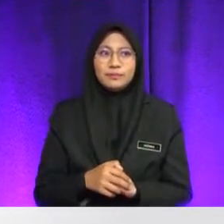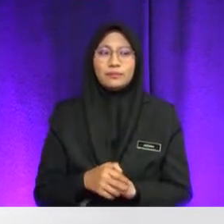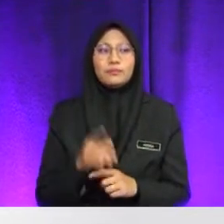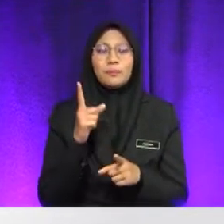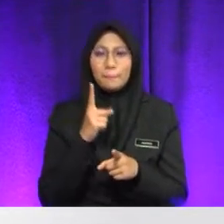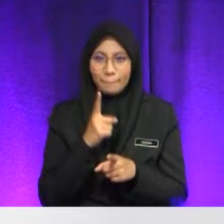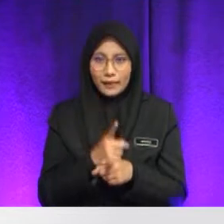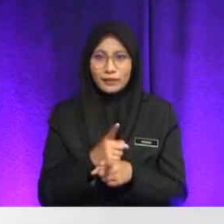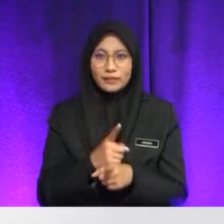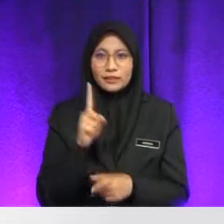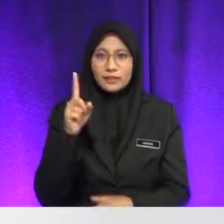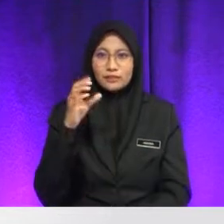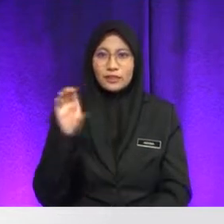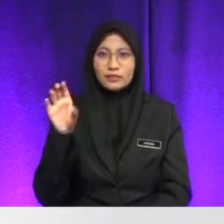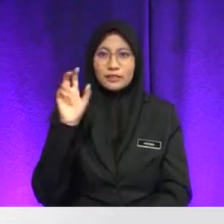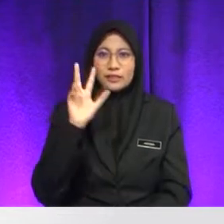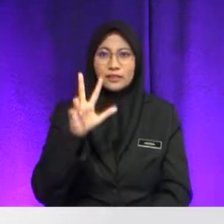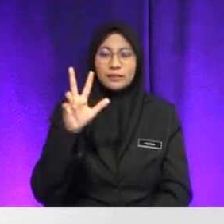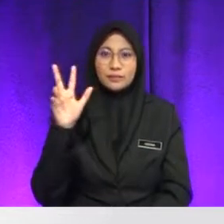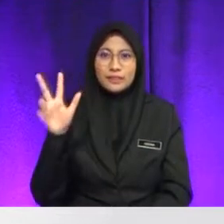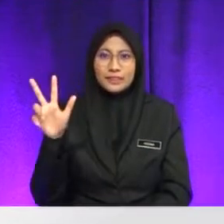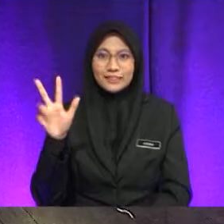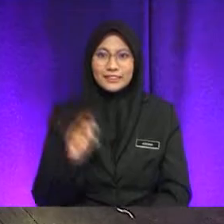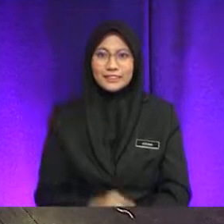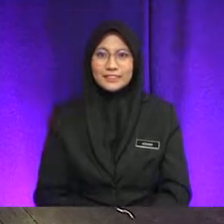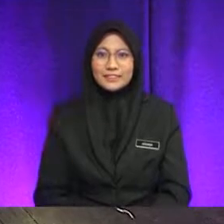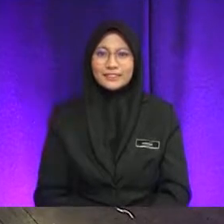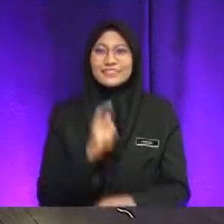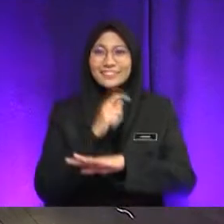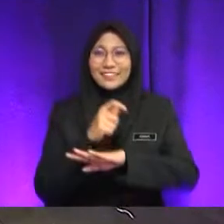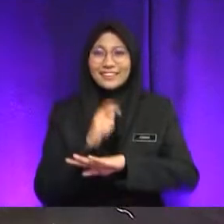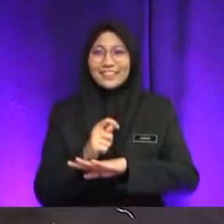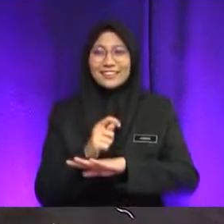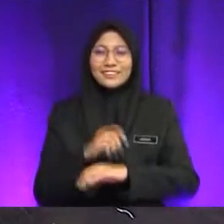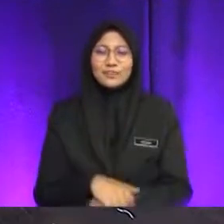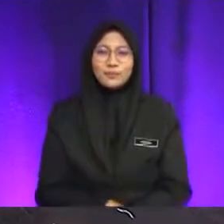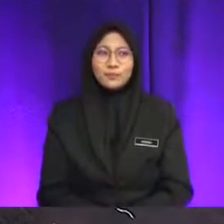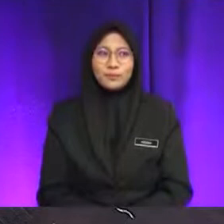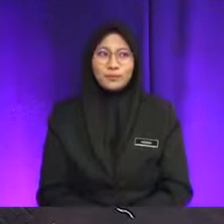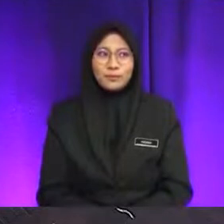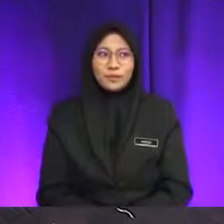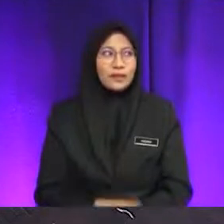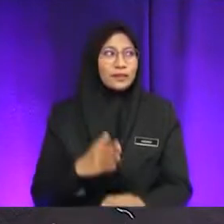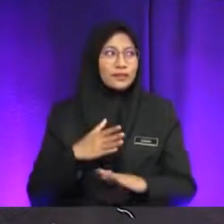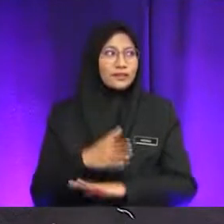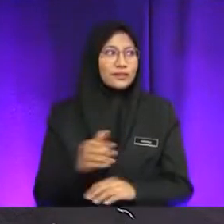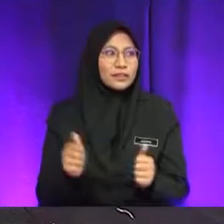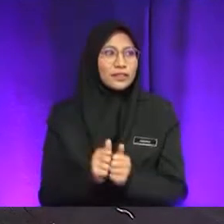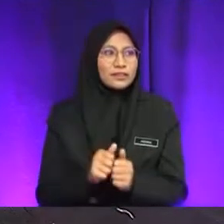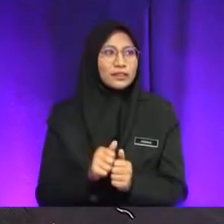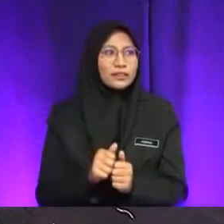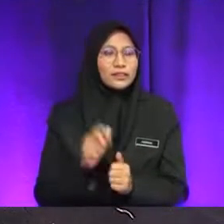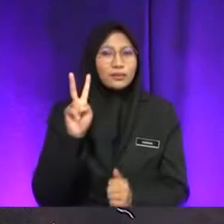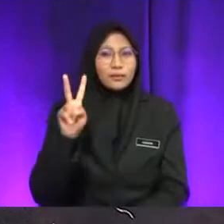Nazim 133 tanya hehehe out paketannya Oke baik itu Iskan dengan soal dan seterusnya sih